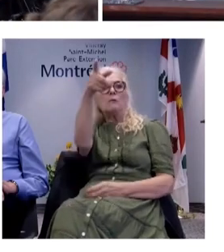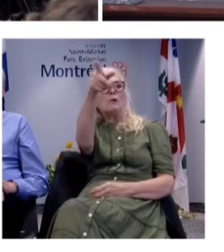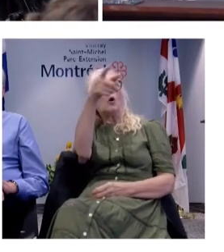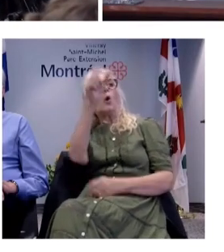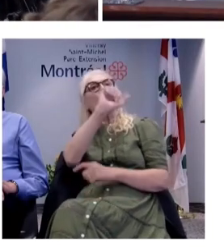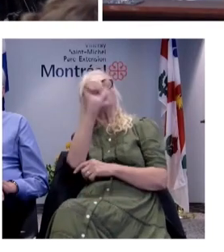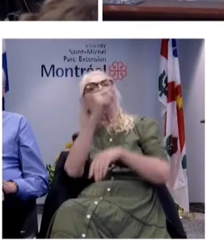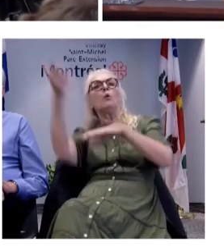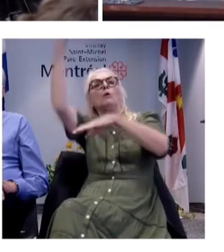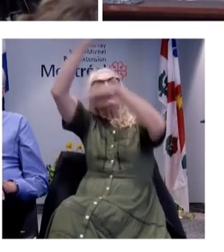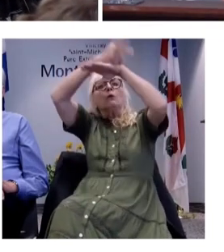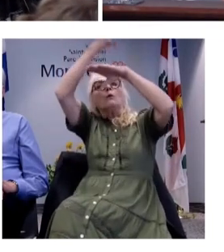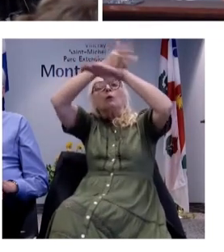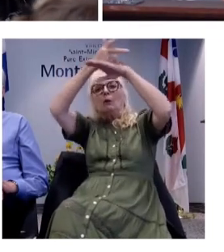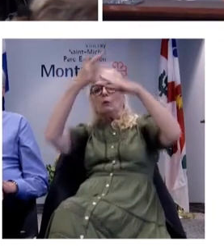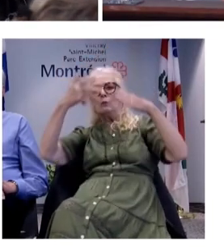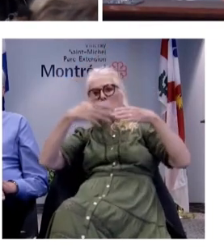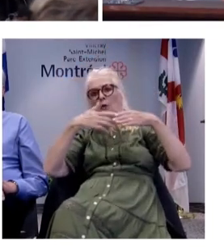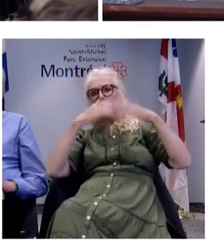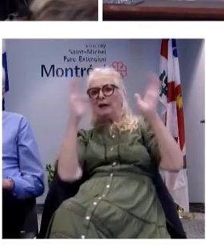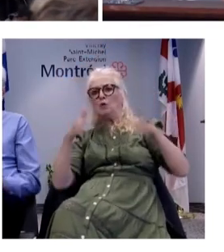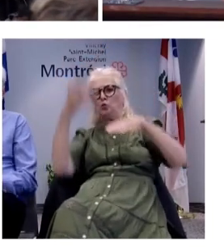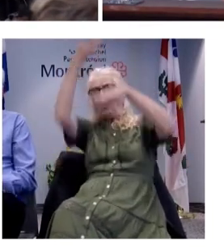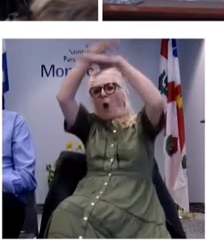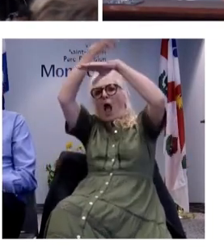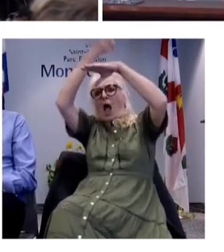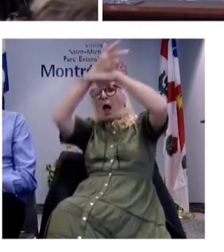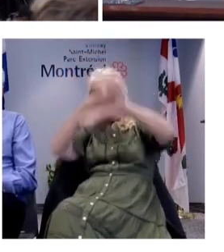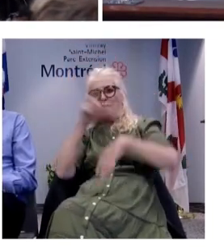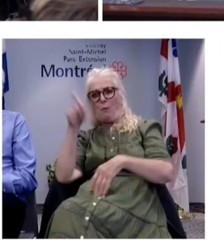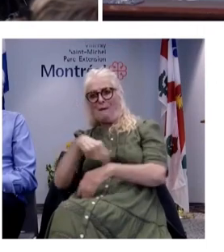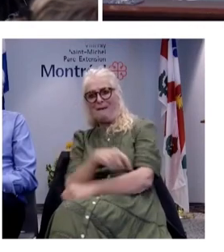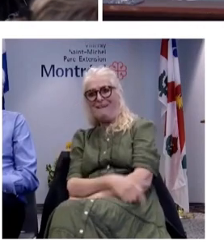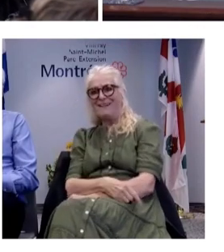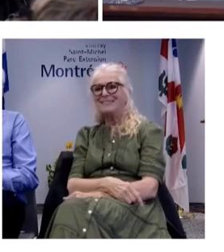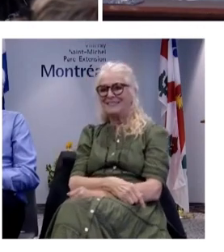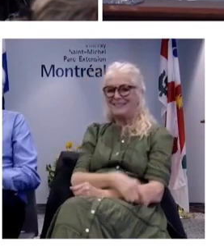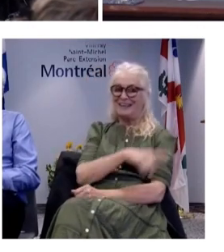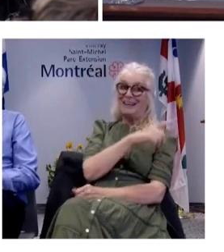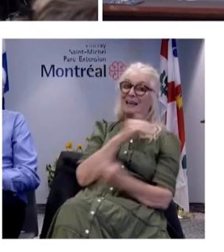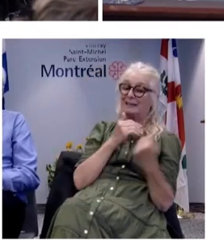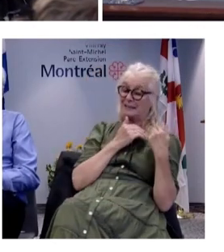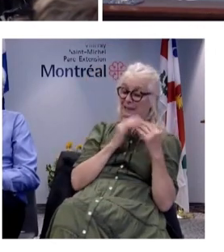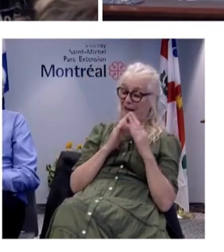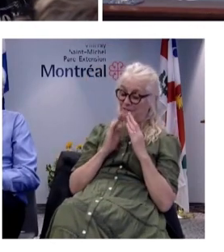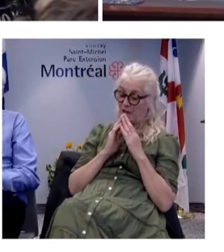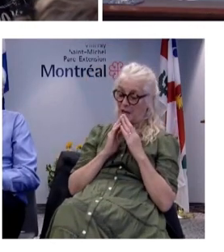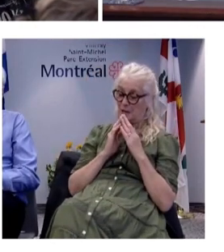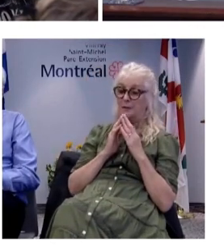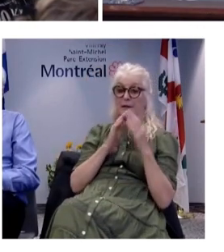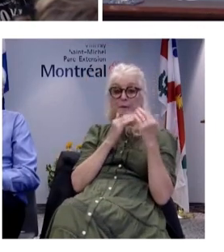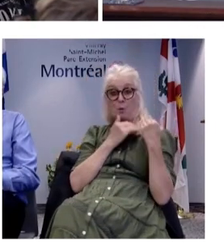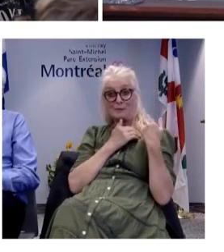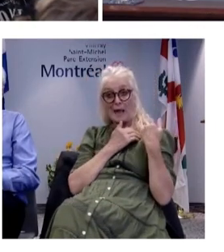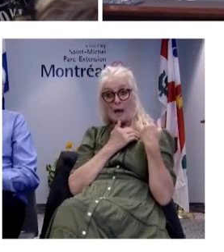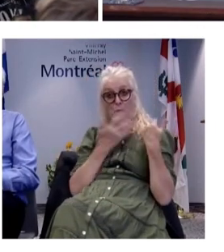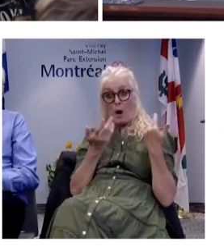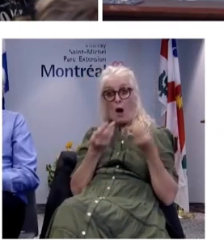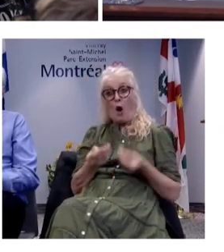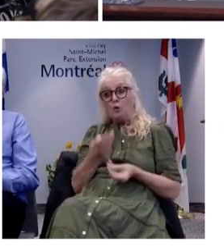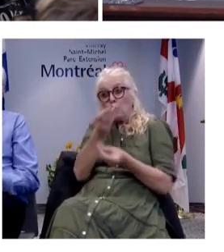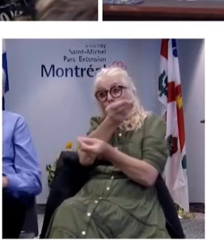j'ai juste mentionner que la ville a la responsabilité de de d'offrir des outils aux gens